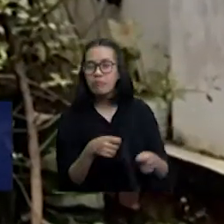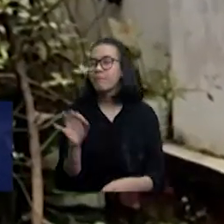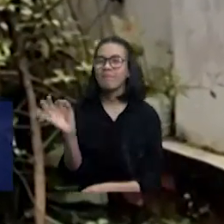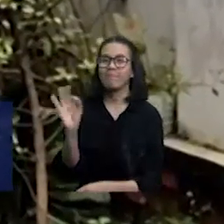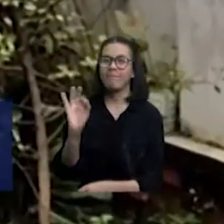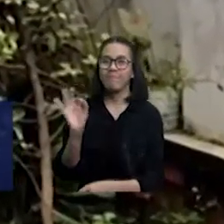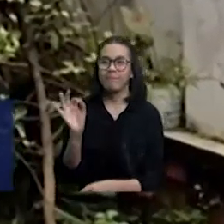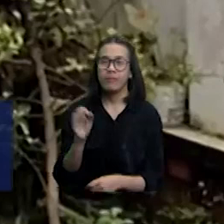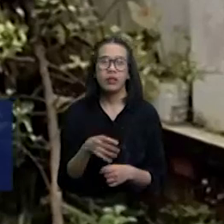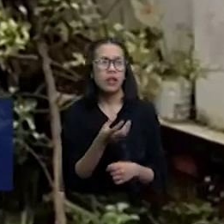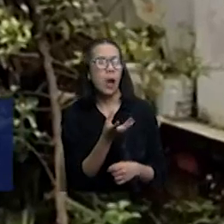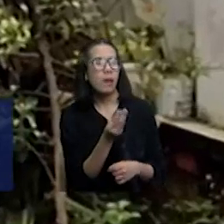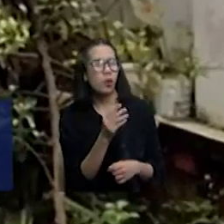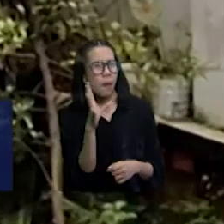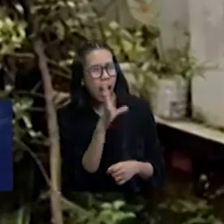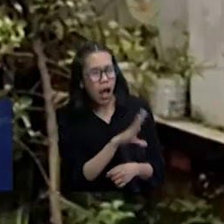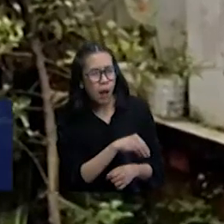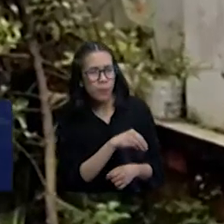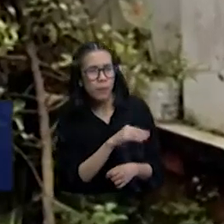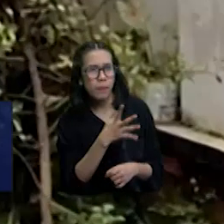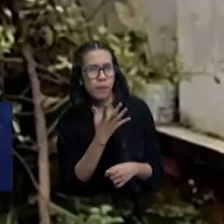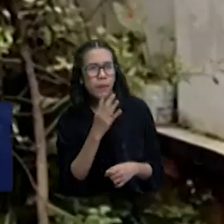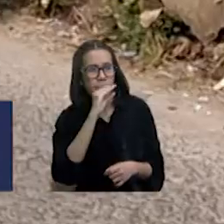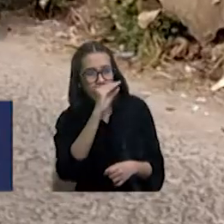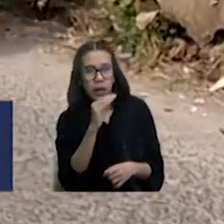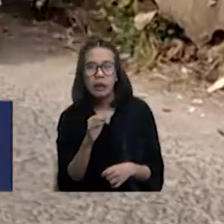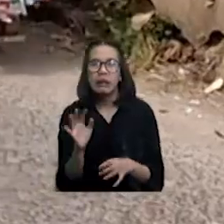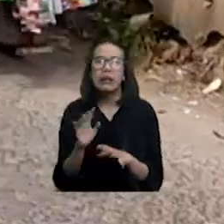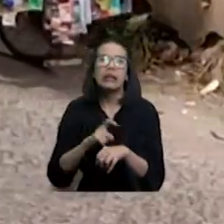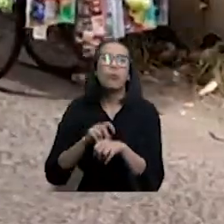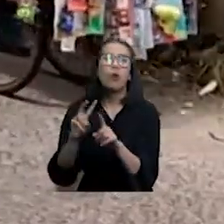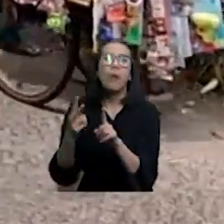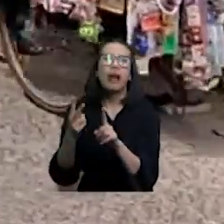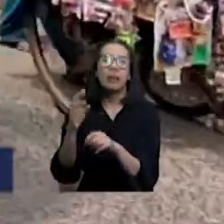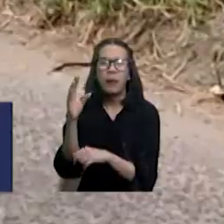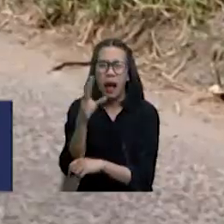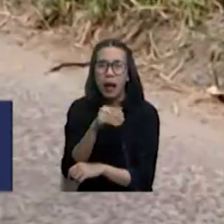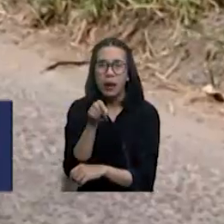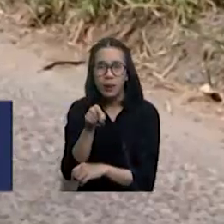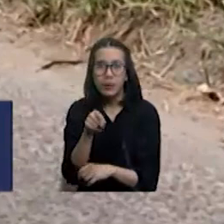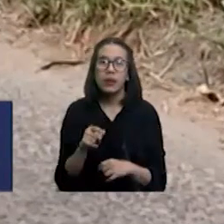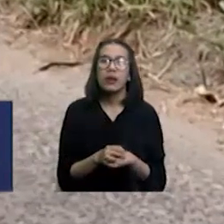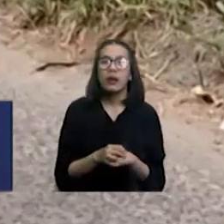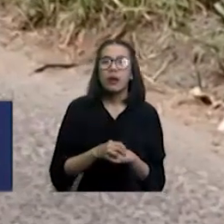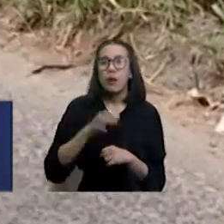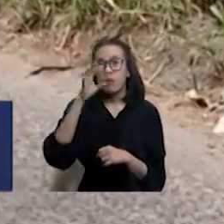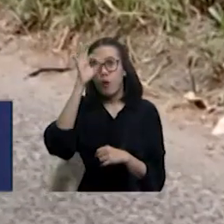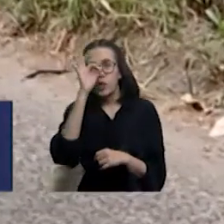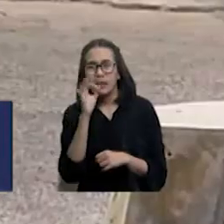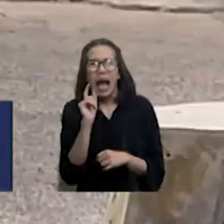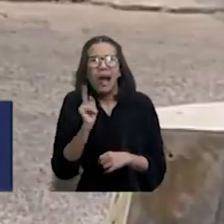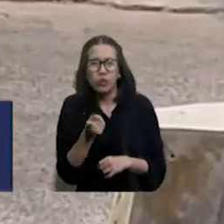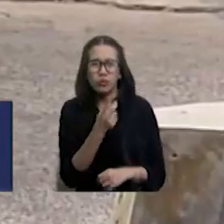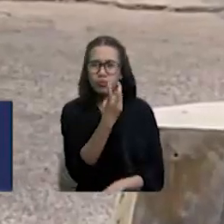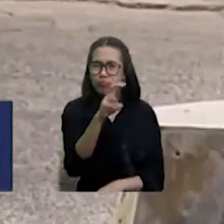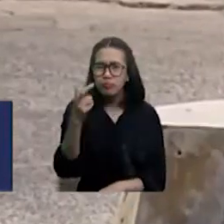di jam setelah terawih atau jelang sahur, Mas? Jam 12. Warga berharap polisi rutin menggelar patroli agar tawuran remaja